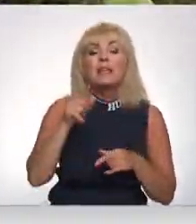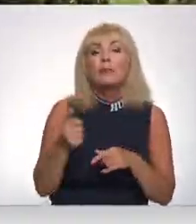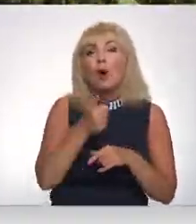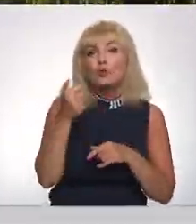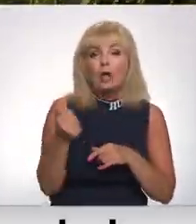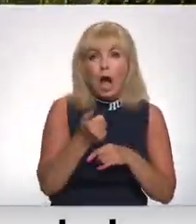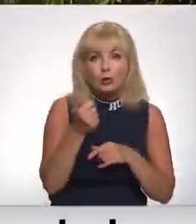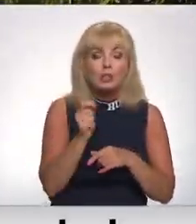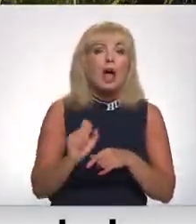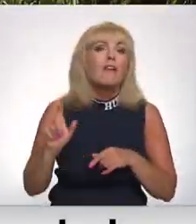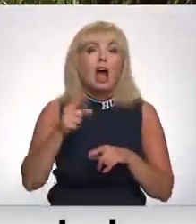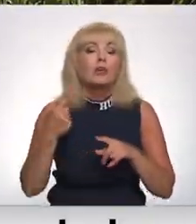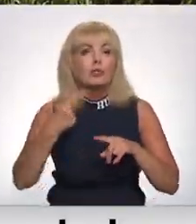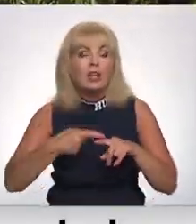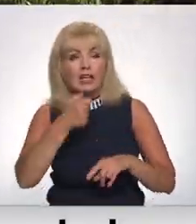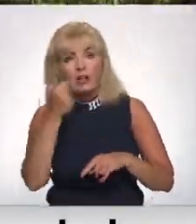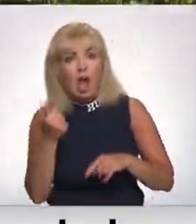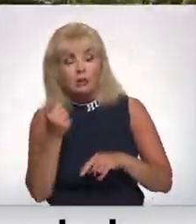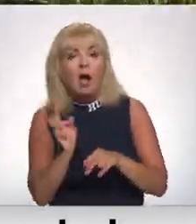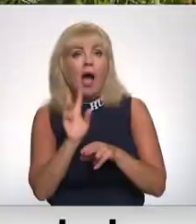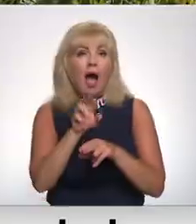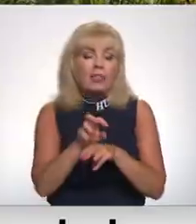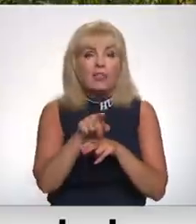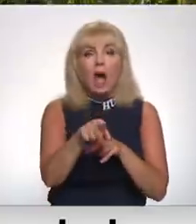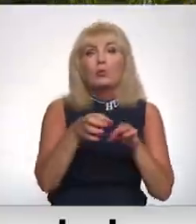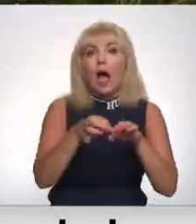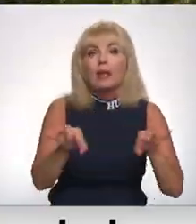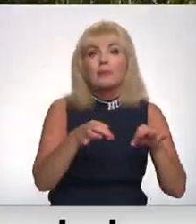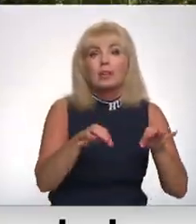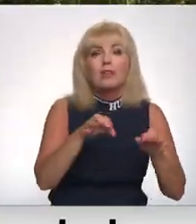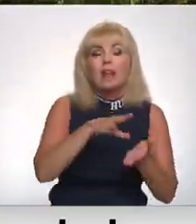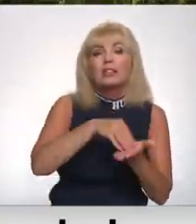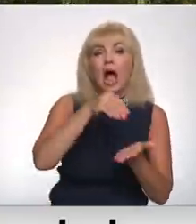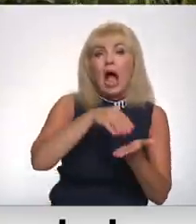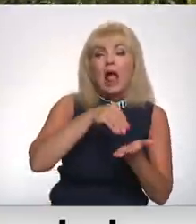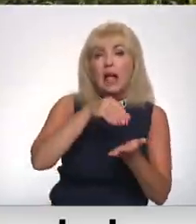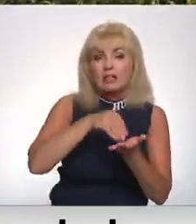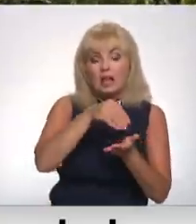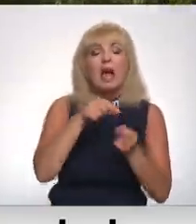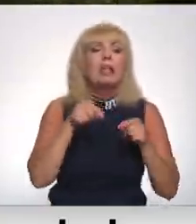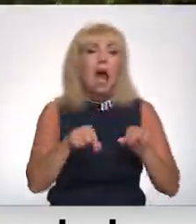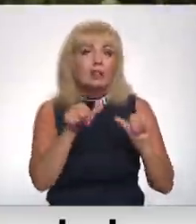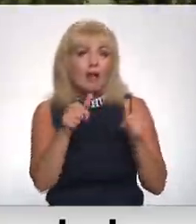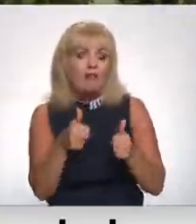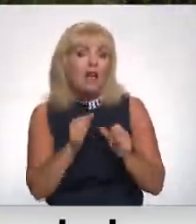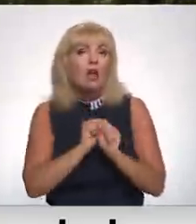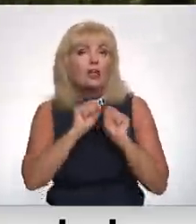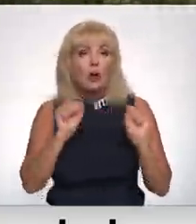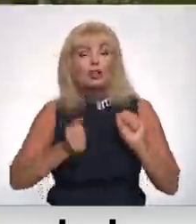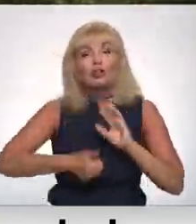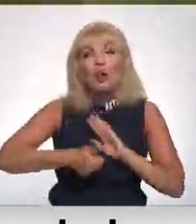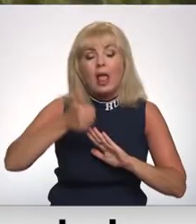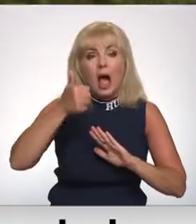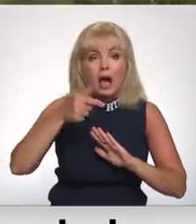tātad pat vairākas reizes gadā, kāds atnākt viņu atbrīvot no šī zāles apauguma, tādā veidā tātad tiek nodrošināt labākie